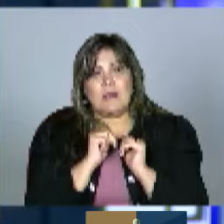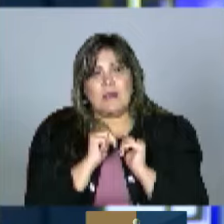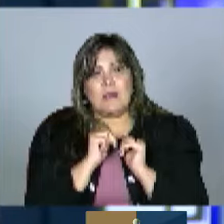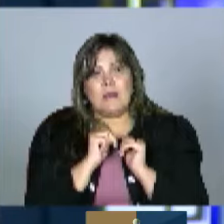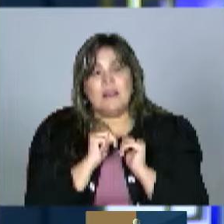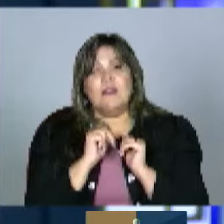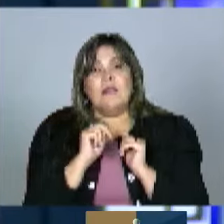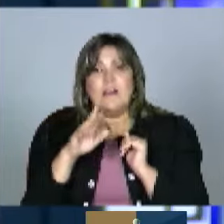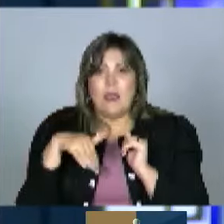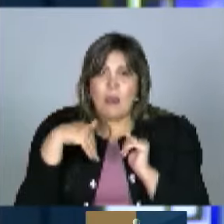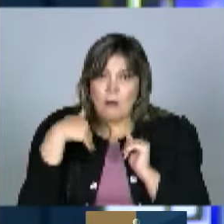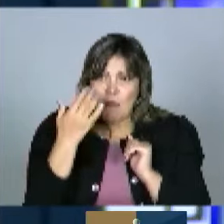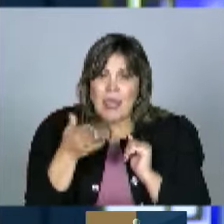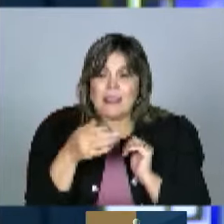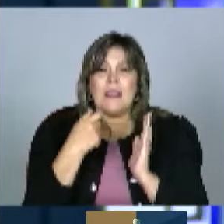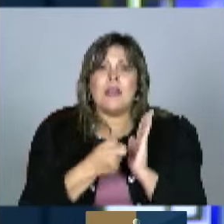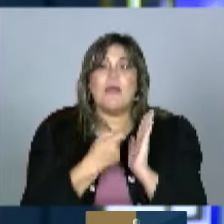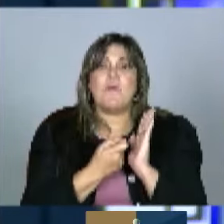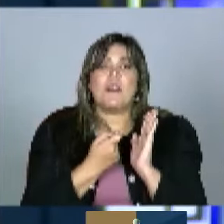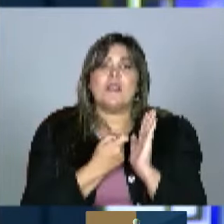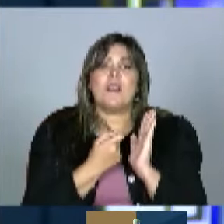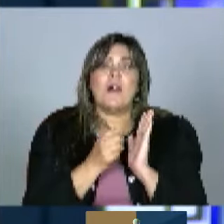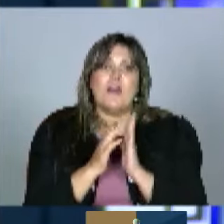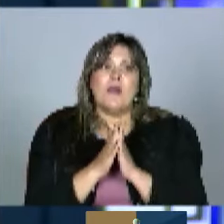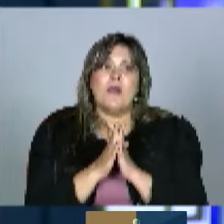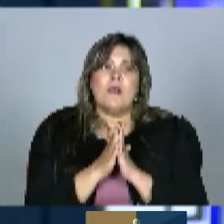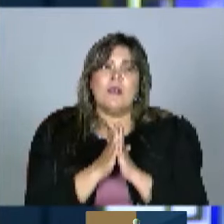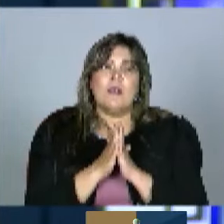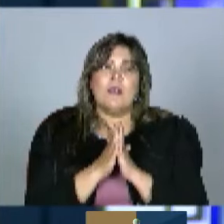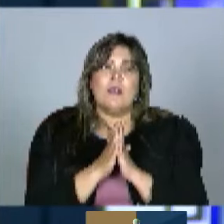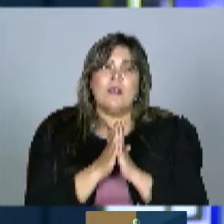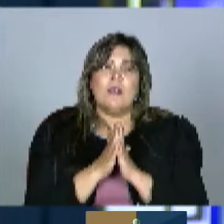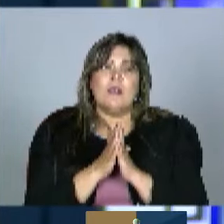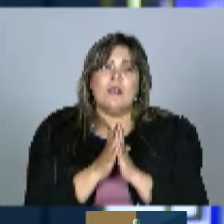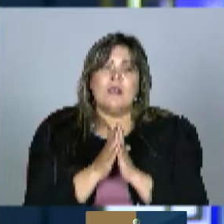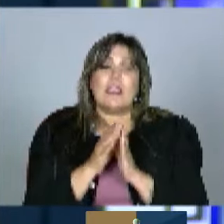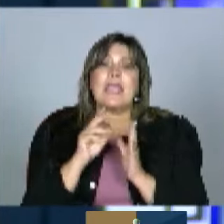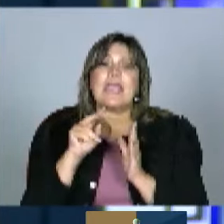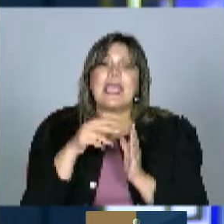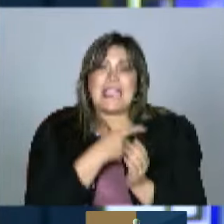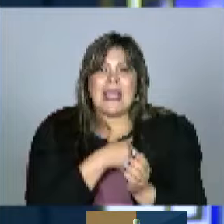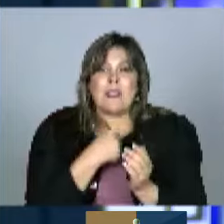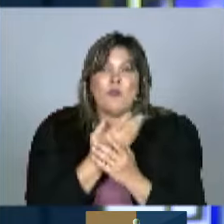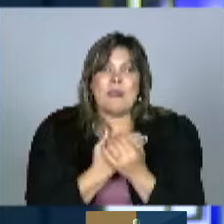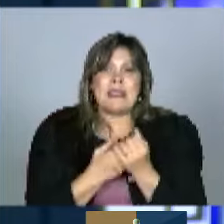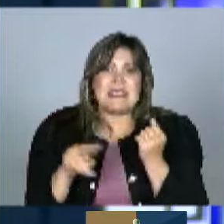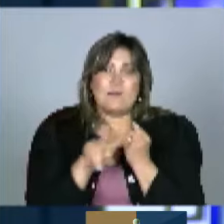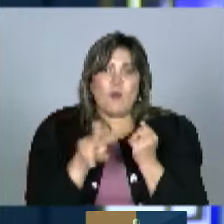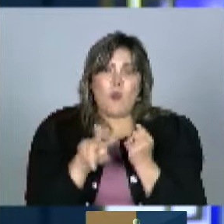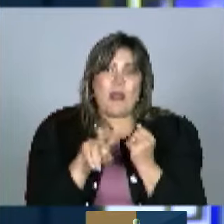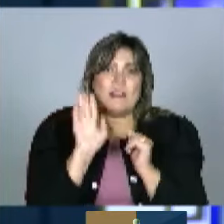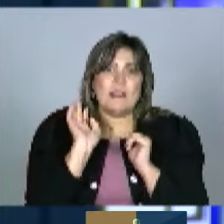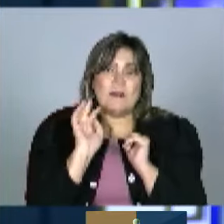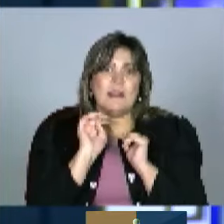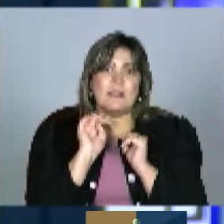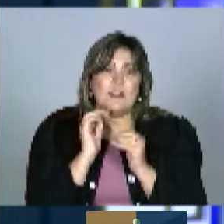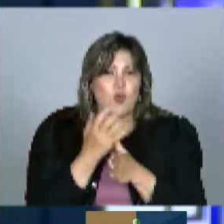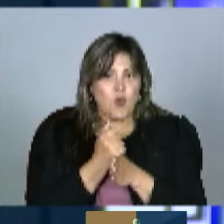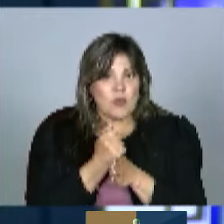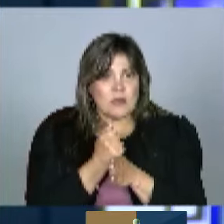الاول ام كلهم وبعد كده لا كان كاتبه باسم ابنين اثنين بس ايوه يعني باسم يعني باسم زوج